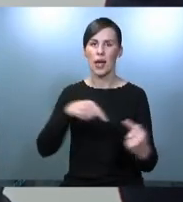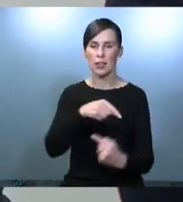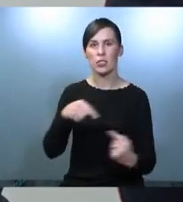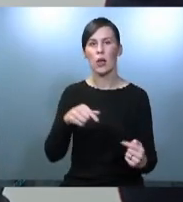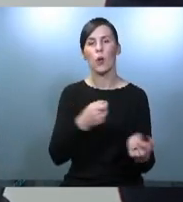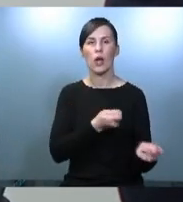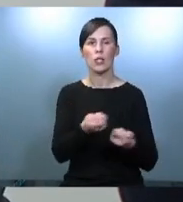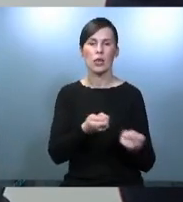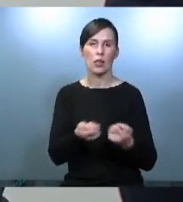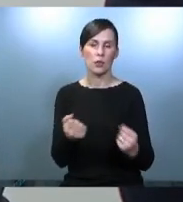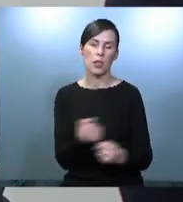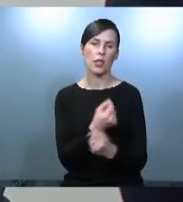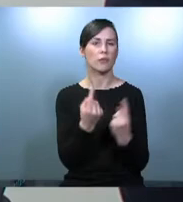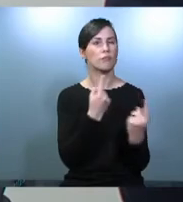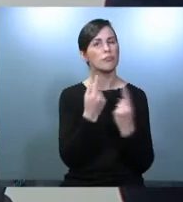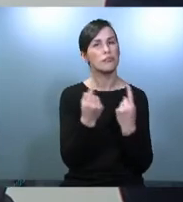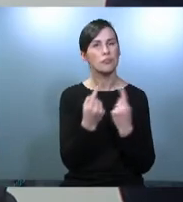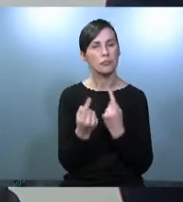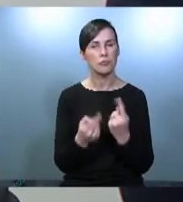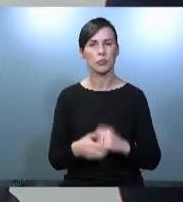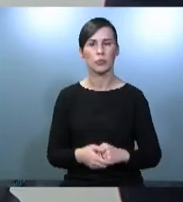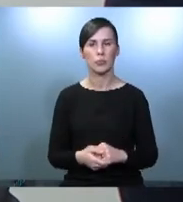Lietuvoje, Versli Lietuva atstovais.